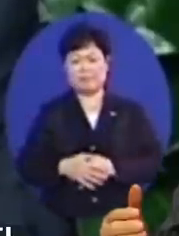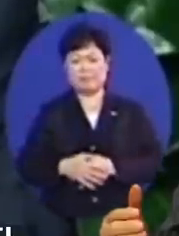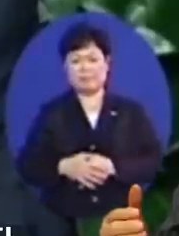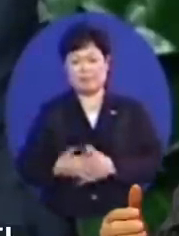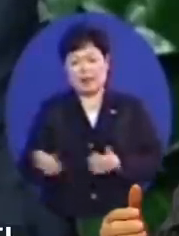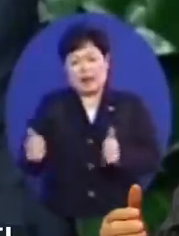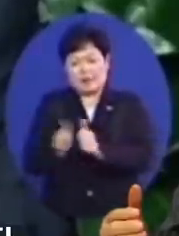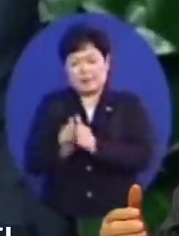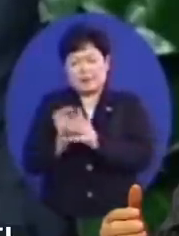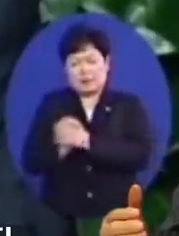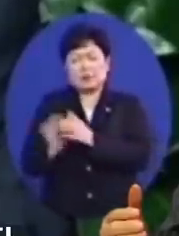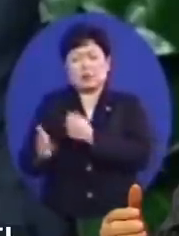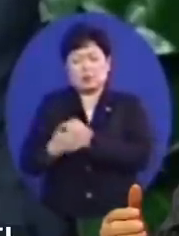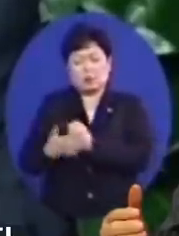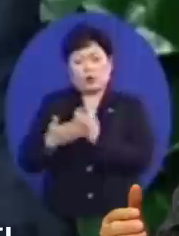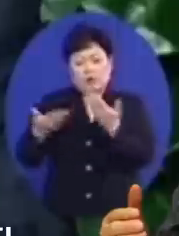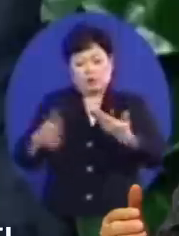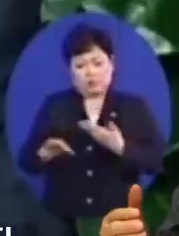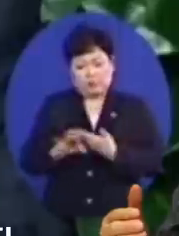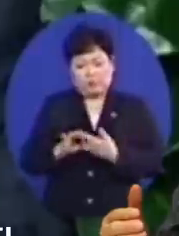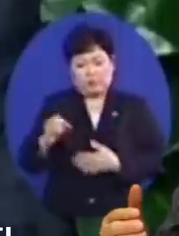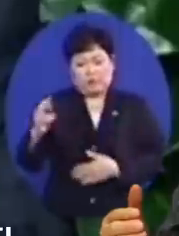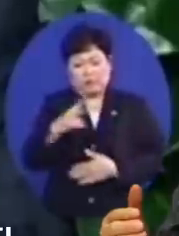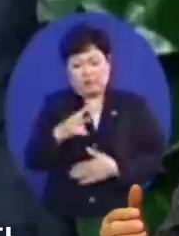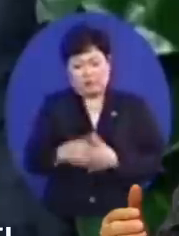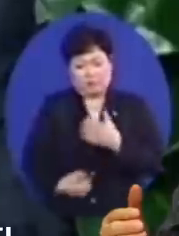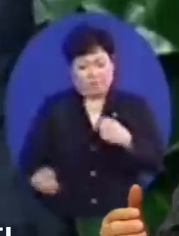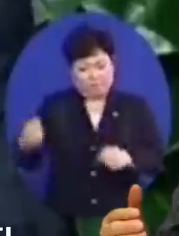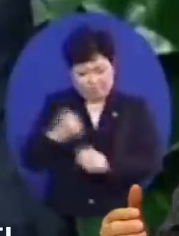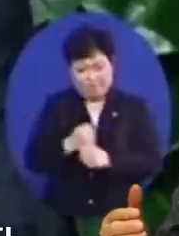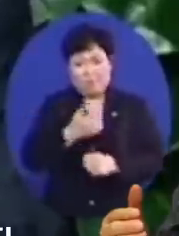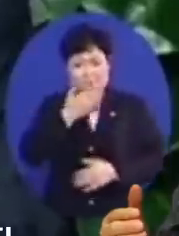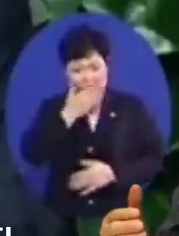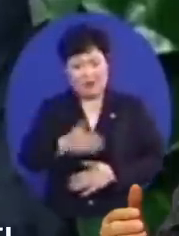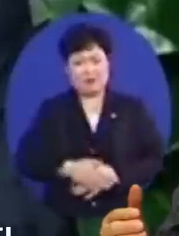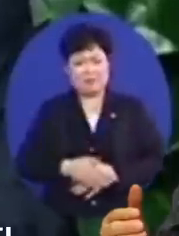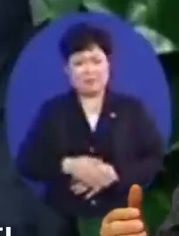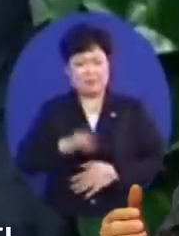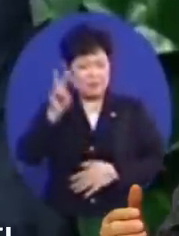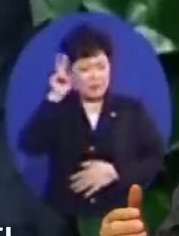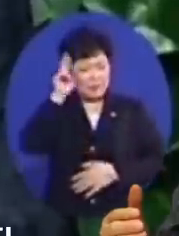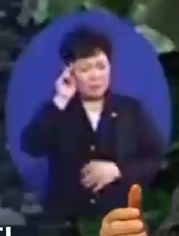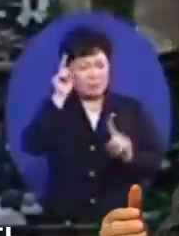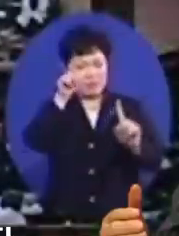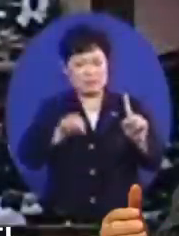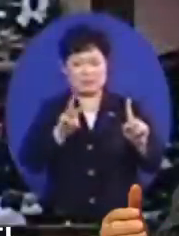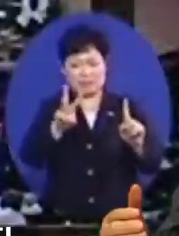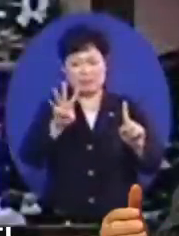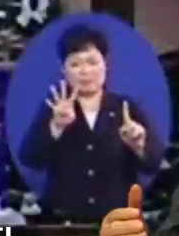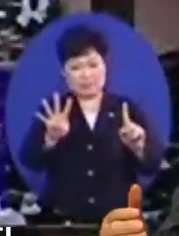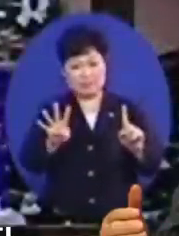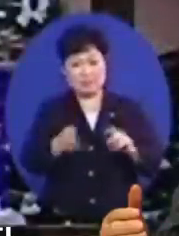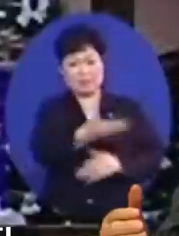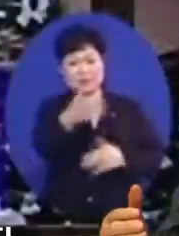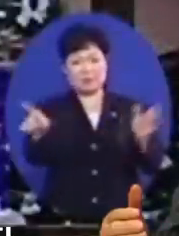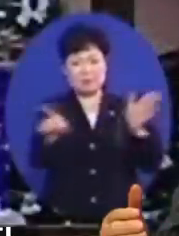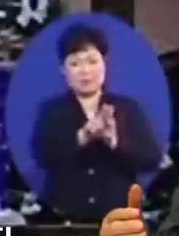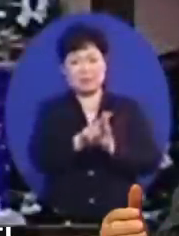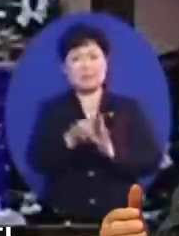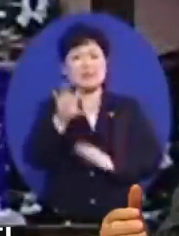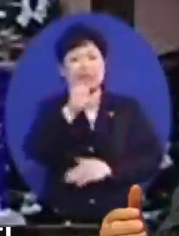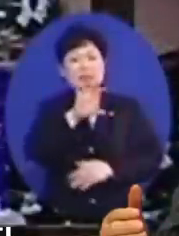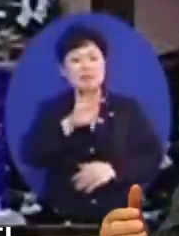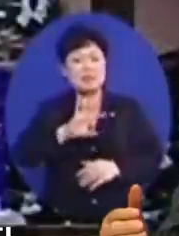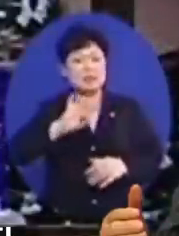같이 기도를 해주면 다시 용기와 힘을 얻을 수가 있게 되는 것입니다. 야고보서 1장 3절로 4절에 이는 너희 믿음의 시련이